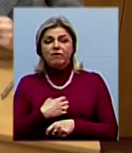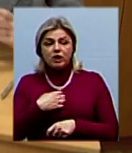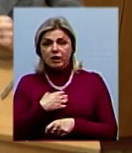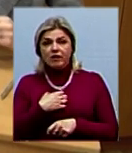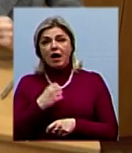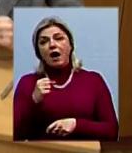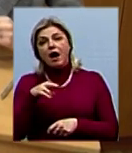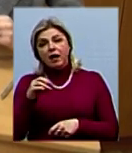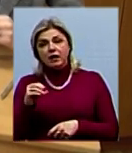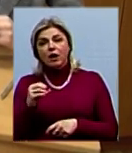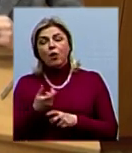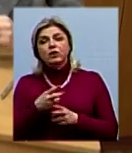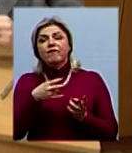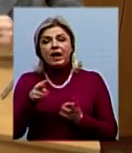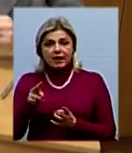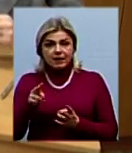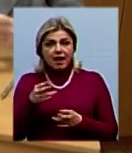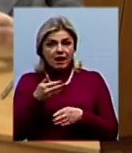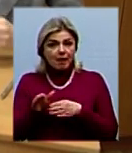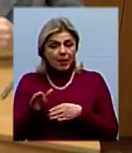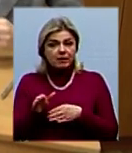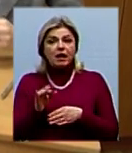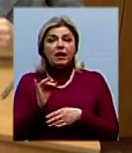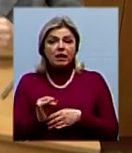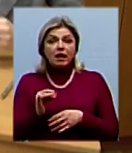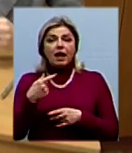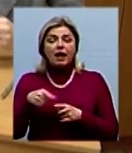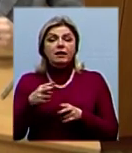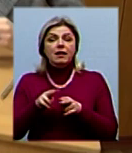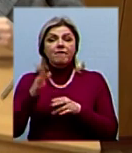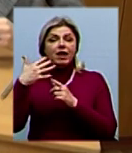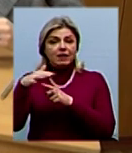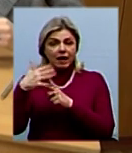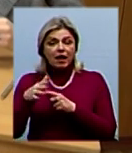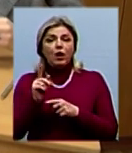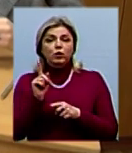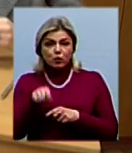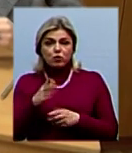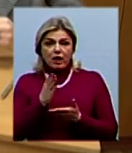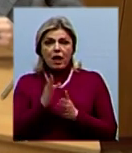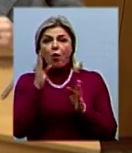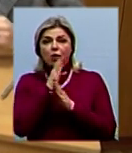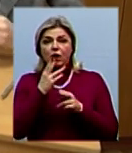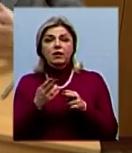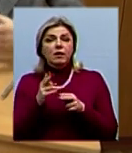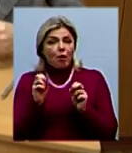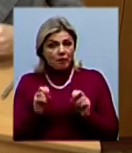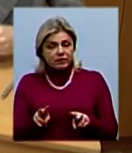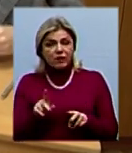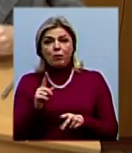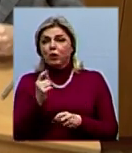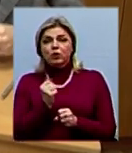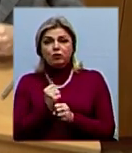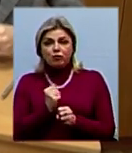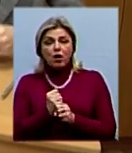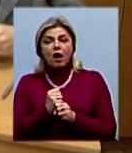але шкідливий елемент. Натомість вітряки також мають екологічну небезпеку, вони